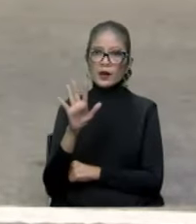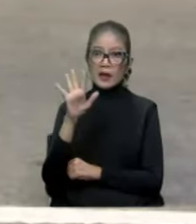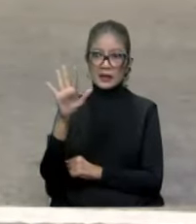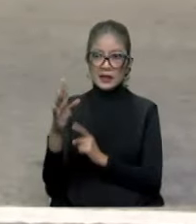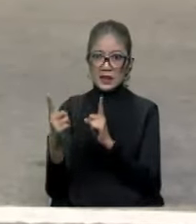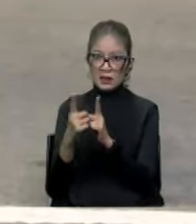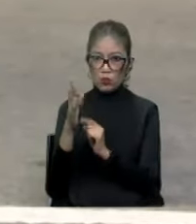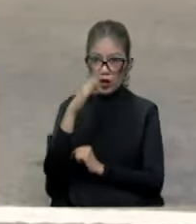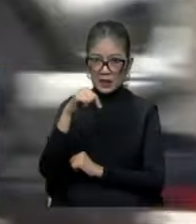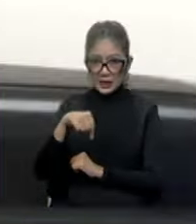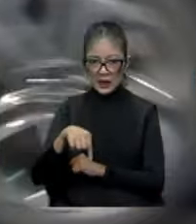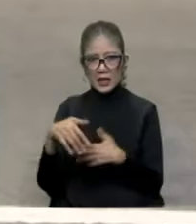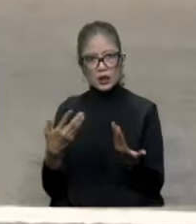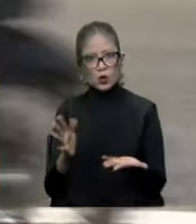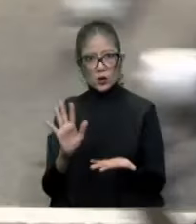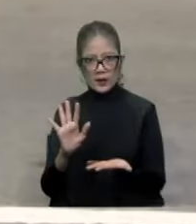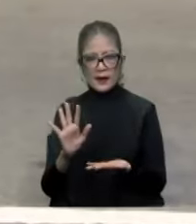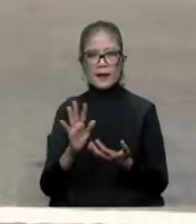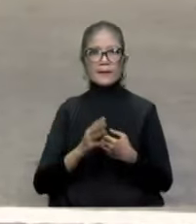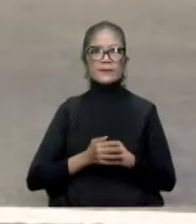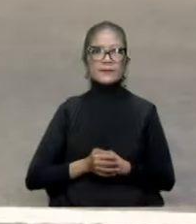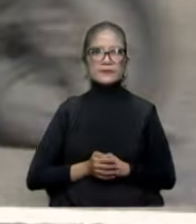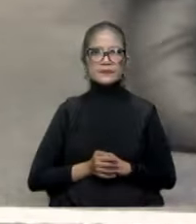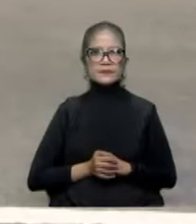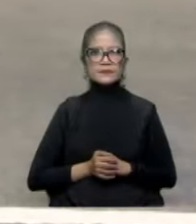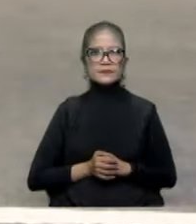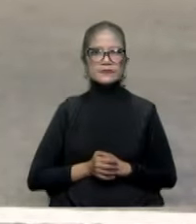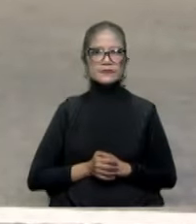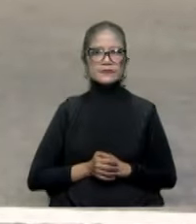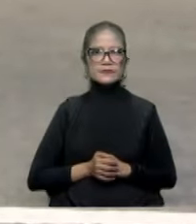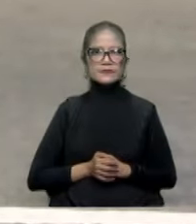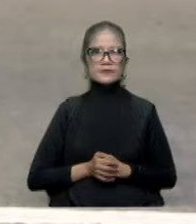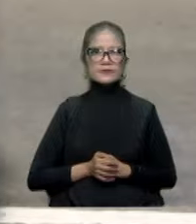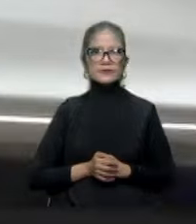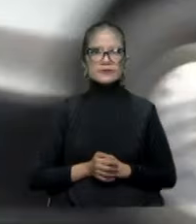hari ini atau tidak. Dari Bogor, Jawa Barat, Faisal Rinaldi, Riansyah iNews melaporkan.